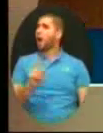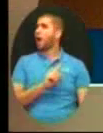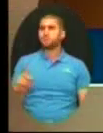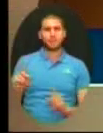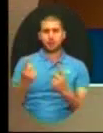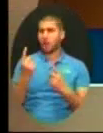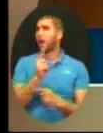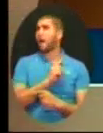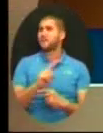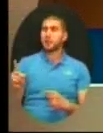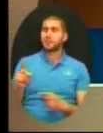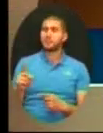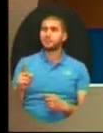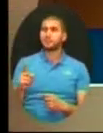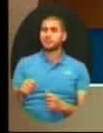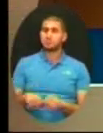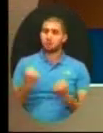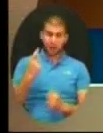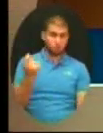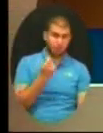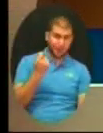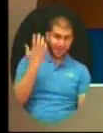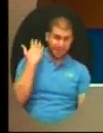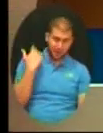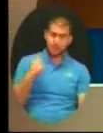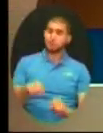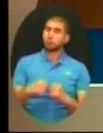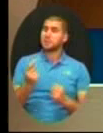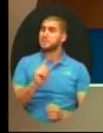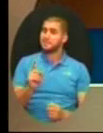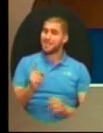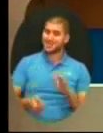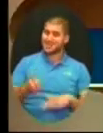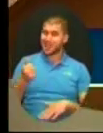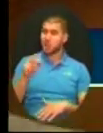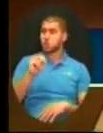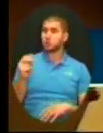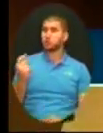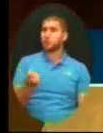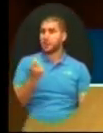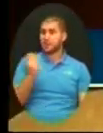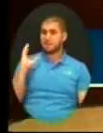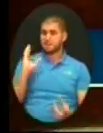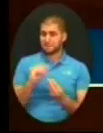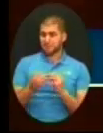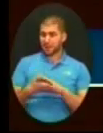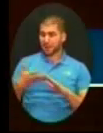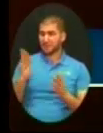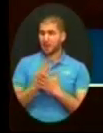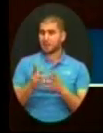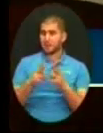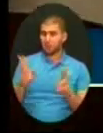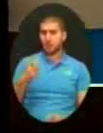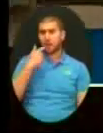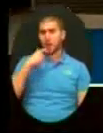קרה. מעולם, מי ש... לא. משבר השבת. משבר השבת, מי שניהל את נושא השבת, מתחילה ועד לפתרון היה השר